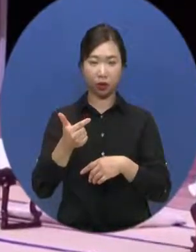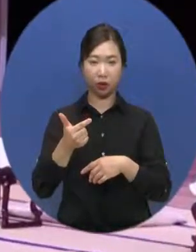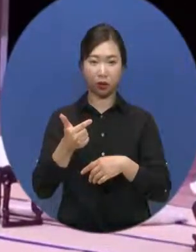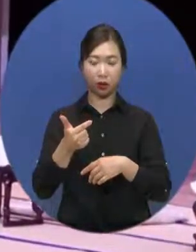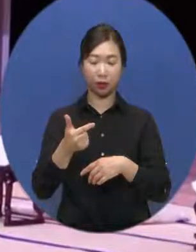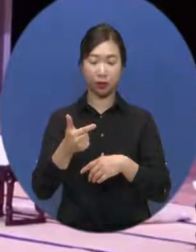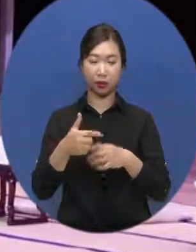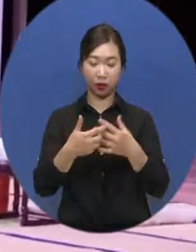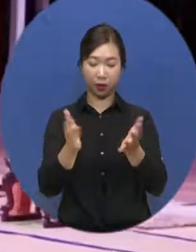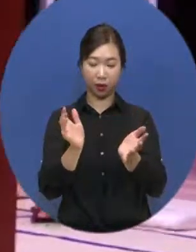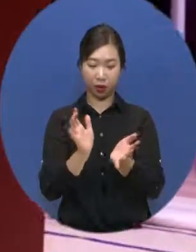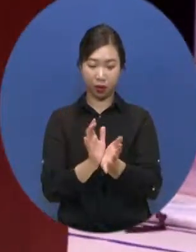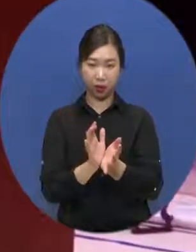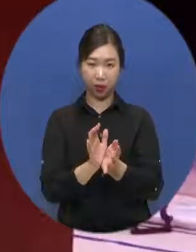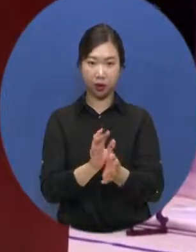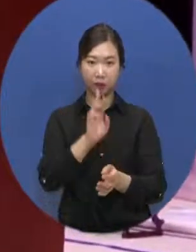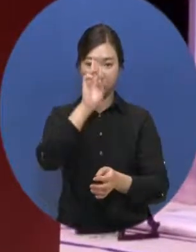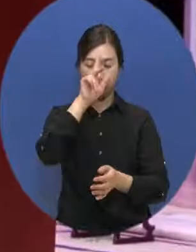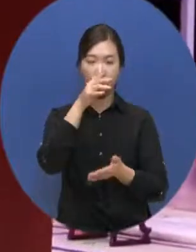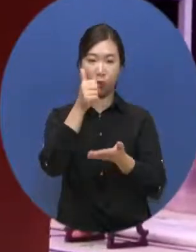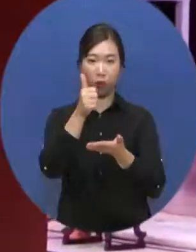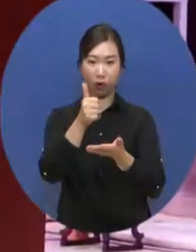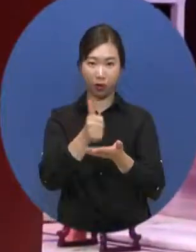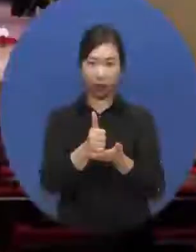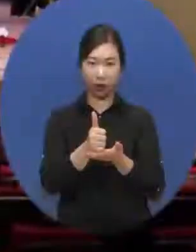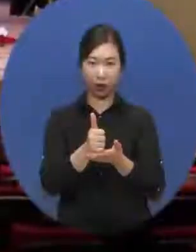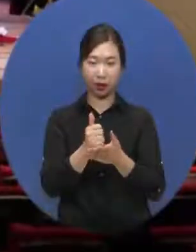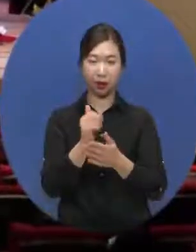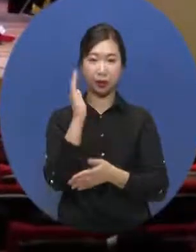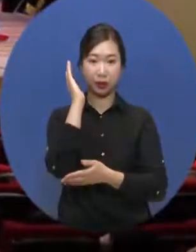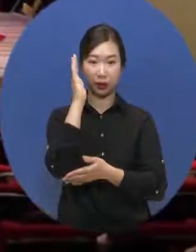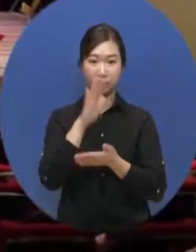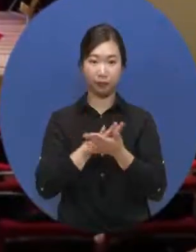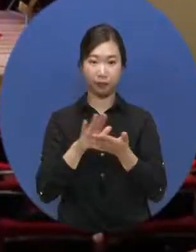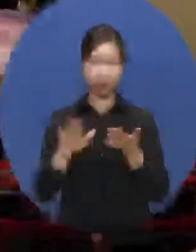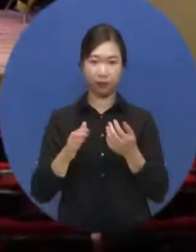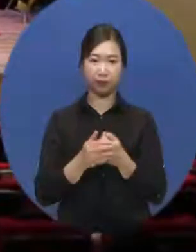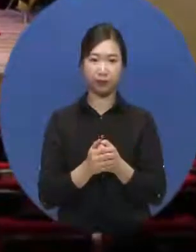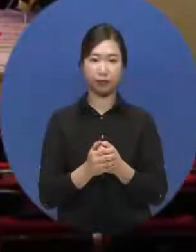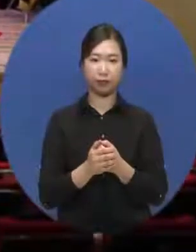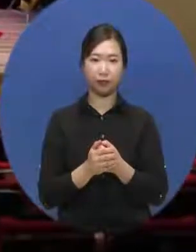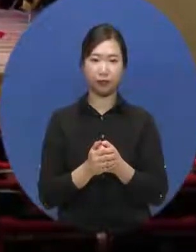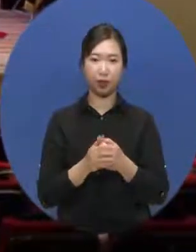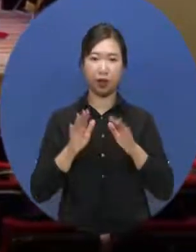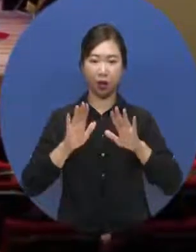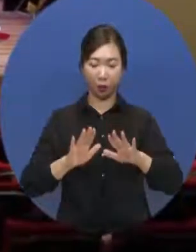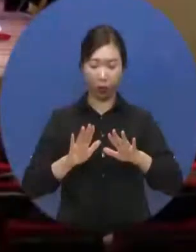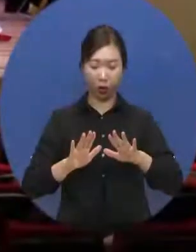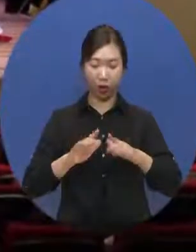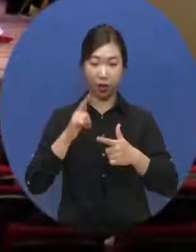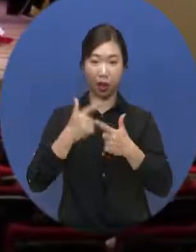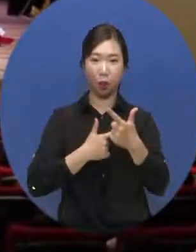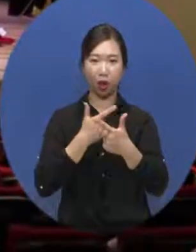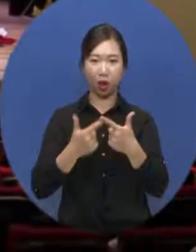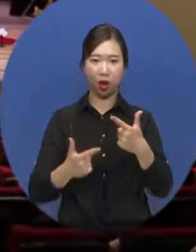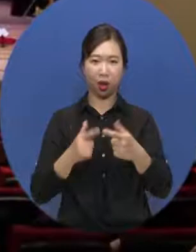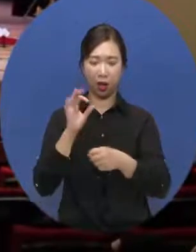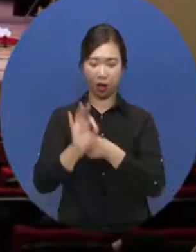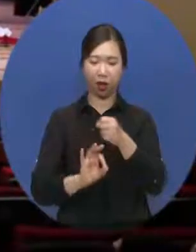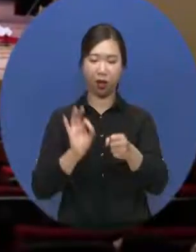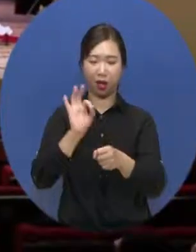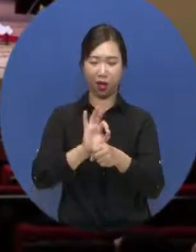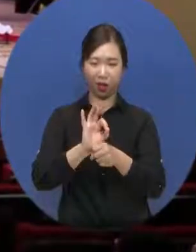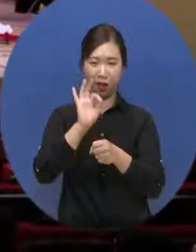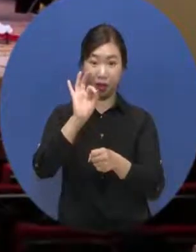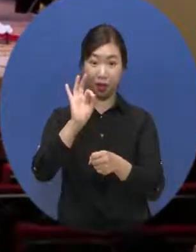시흥시 청소년 및 일반인 예절과 다도 경연대회가 10번째 생일을 맞이했습니다. 네,